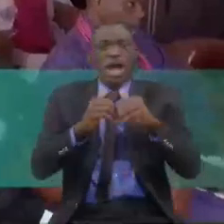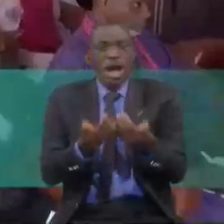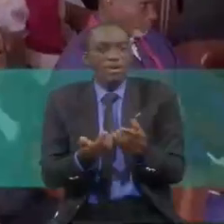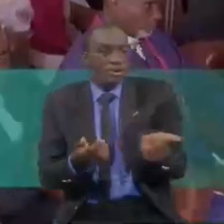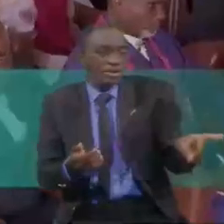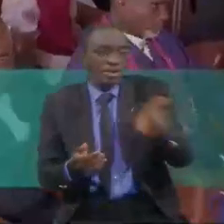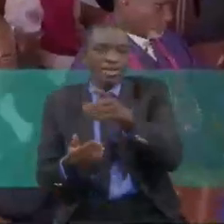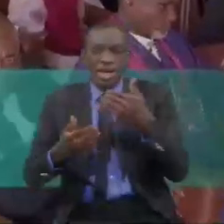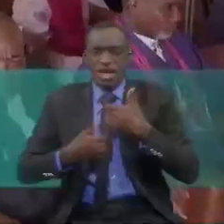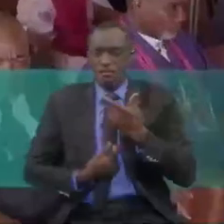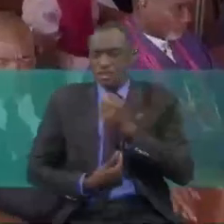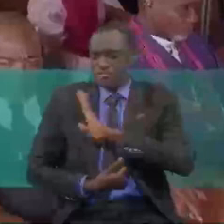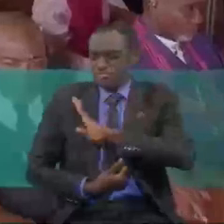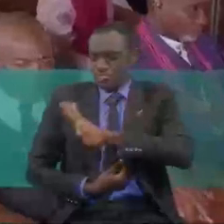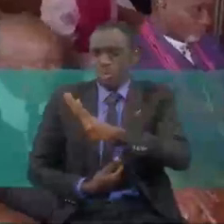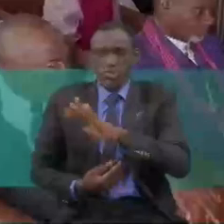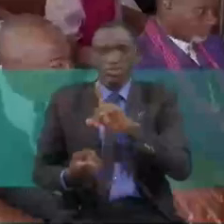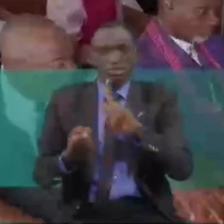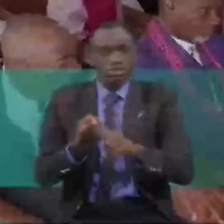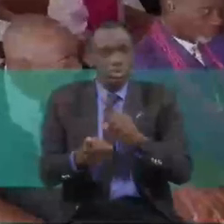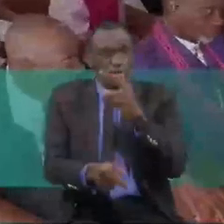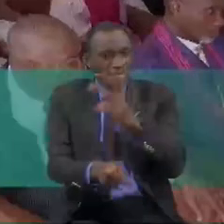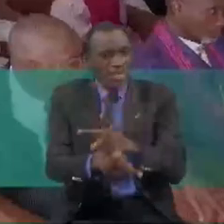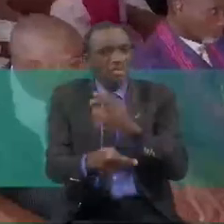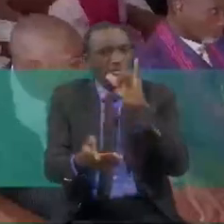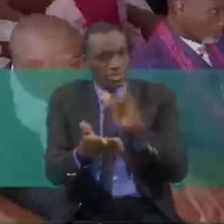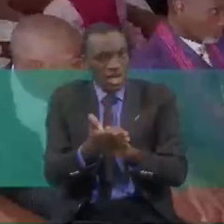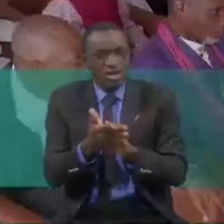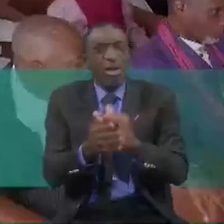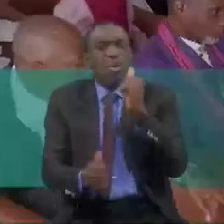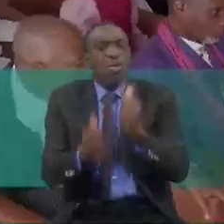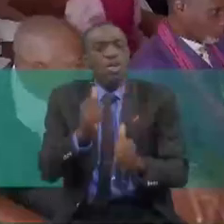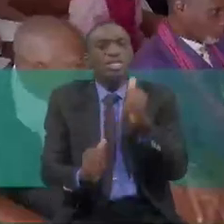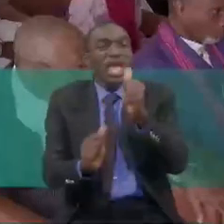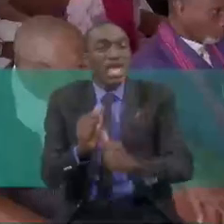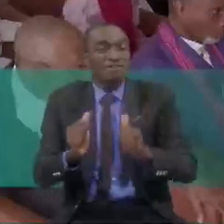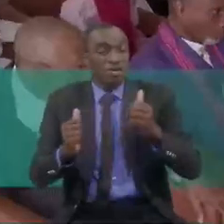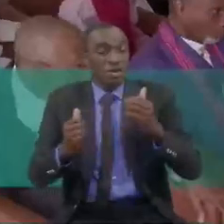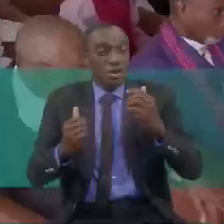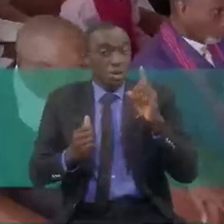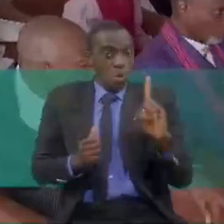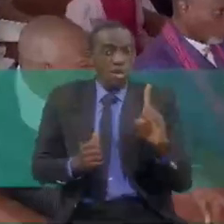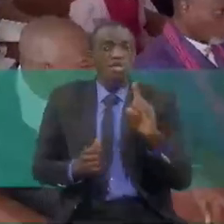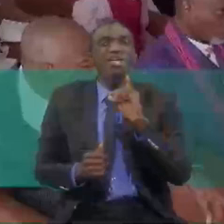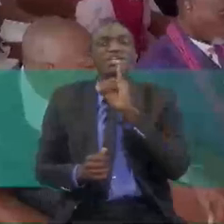la fortitude, le courage de garder cela? Et